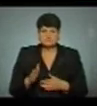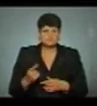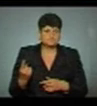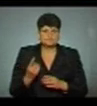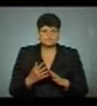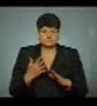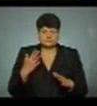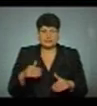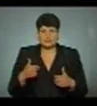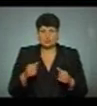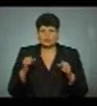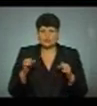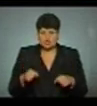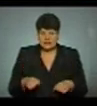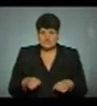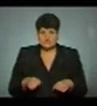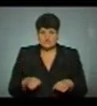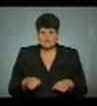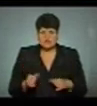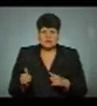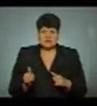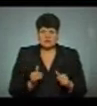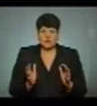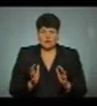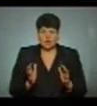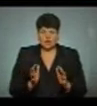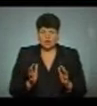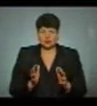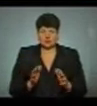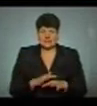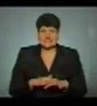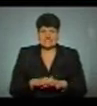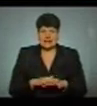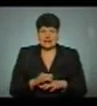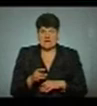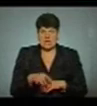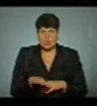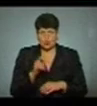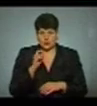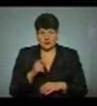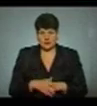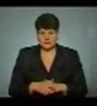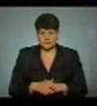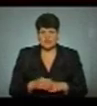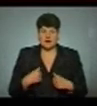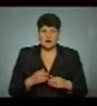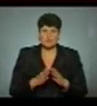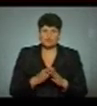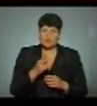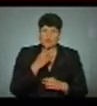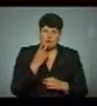тому що вони дають можливість забезпечити охорону населення регіону і України. Я прошу ще